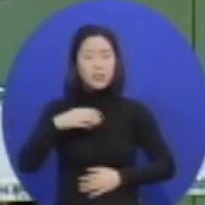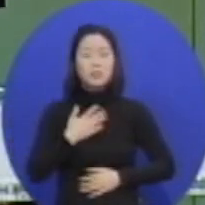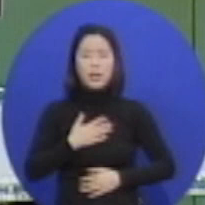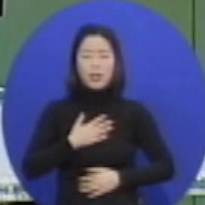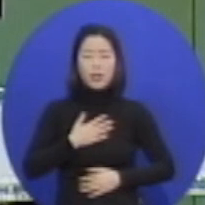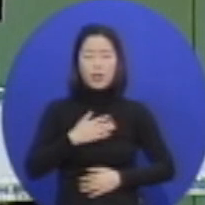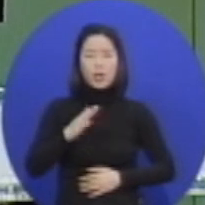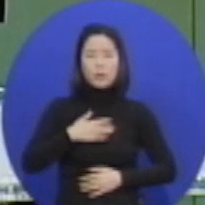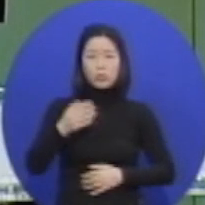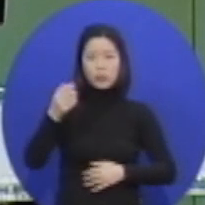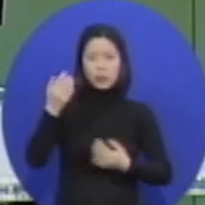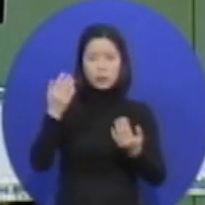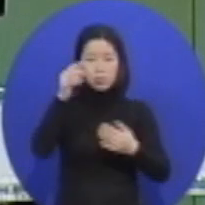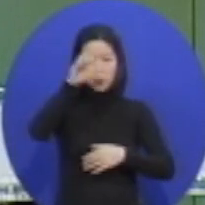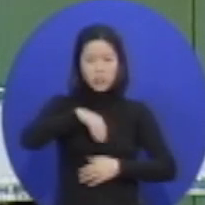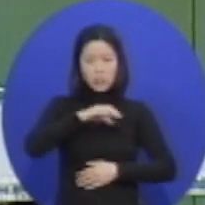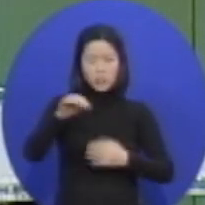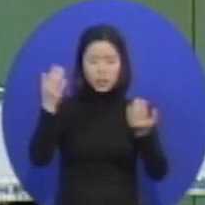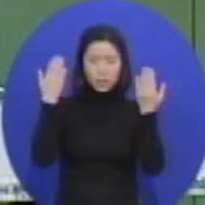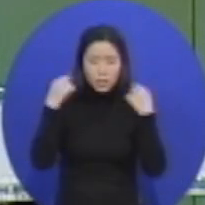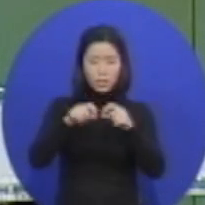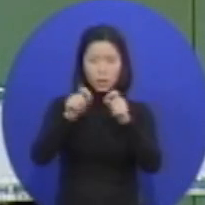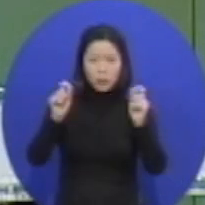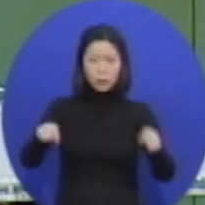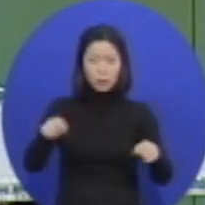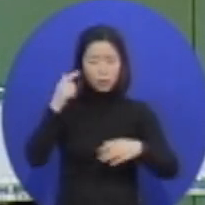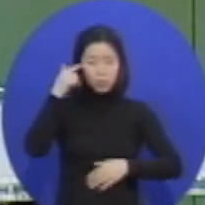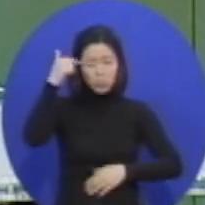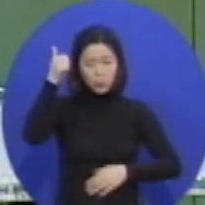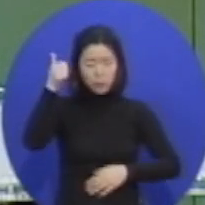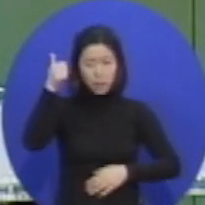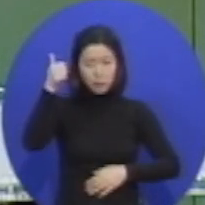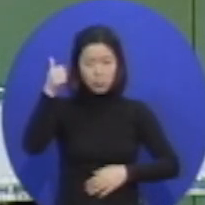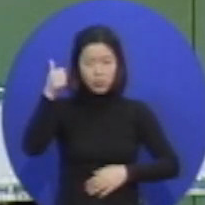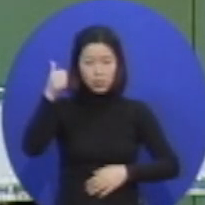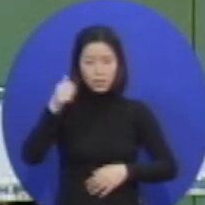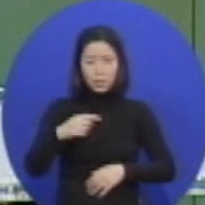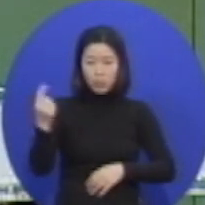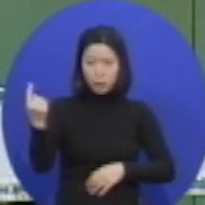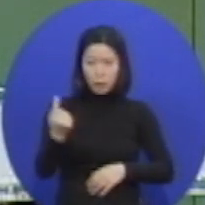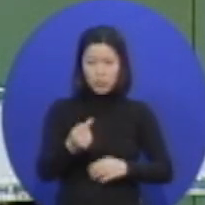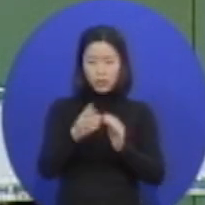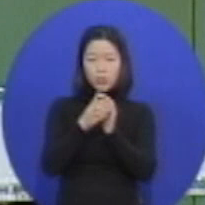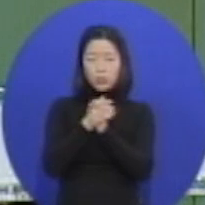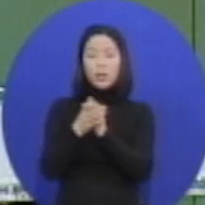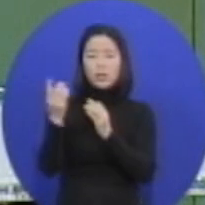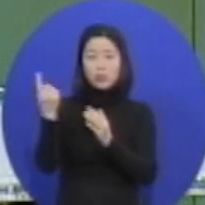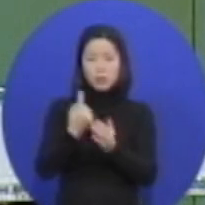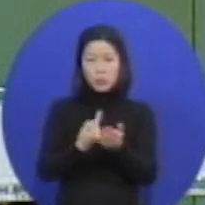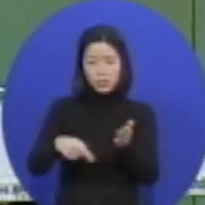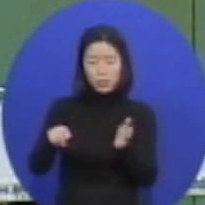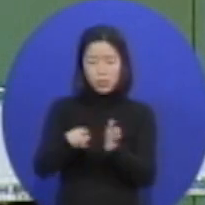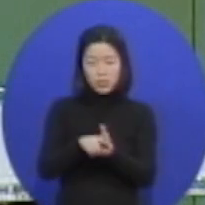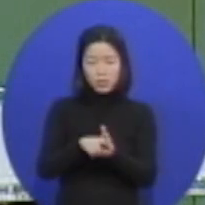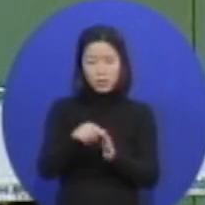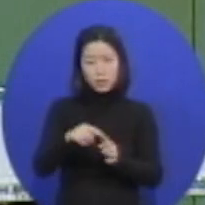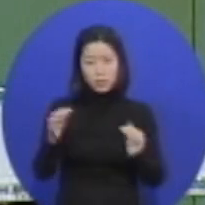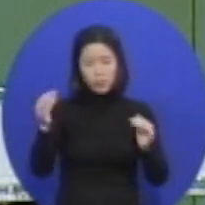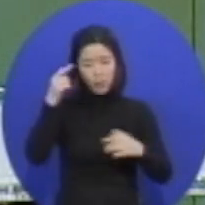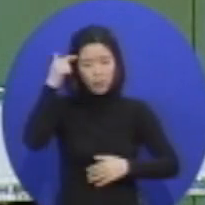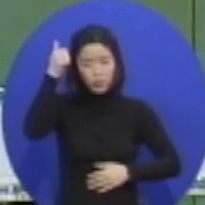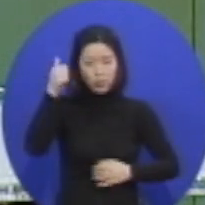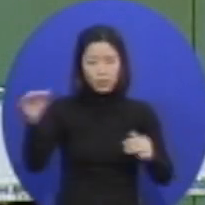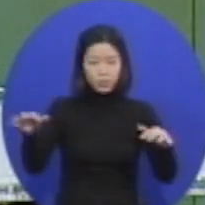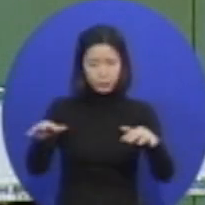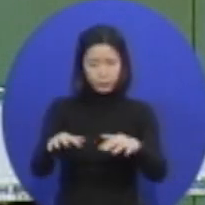신학교 동계 목사님들이 제가 이 교회에 부임해 왔다 고기도 해주려고 봤어요 그래서 그 목사님들을 모시고 2